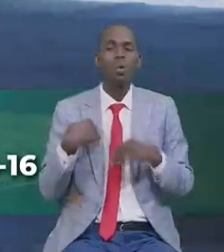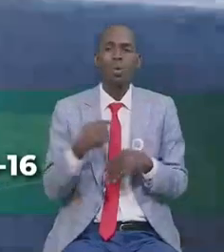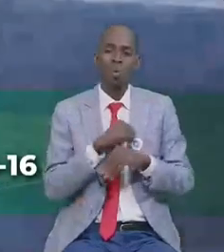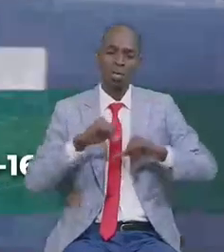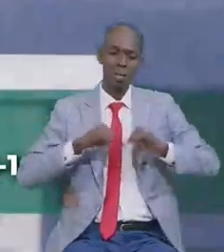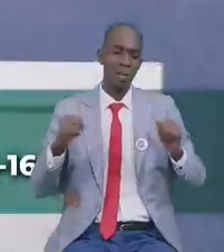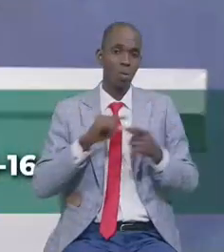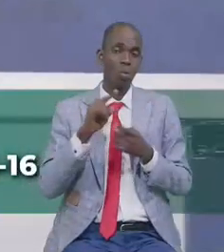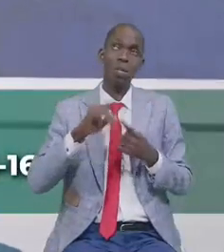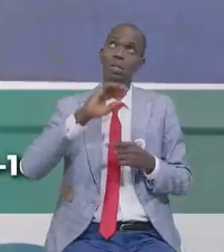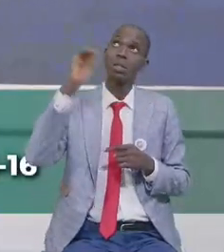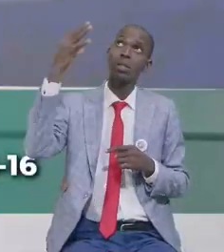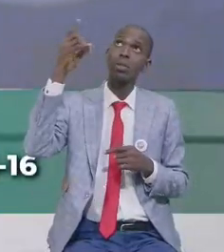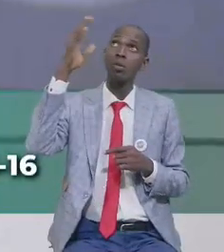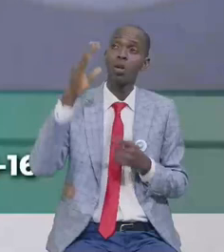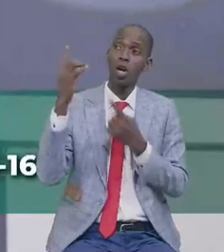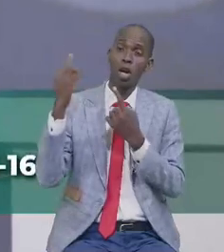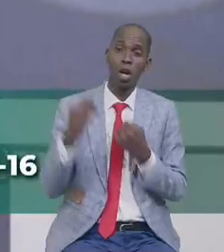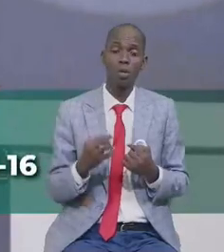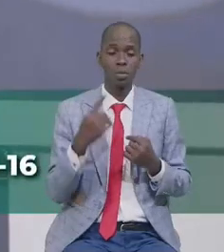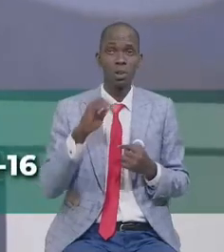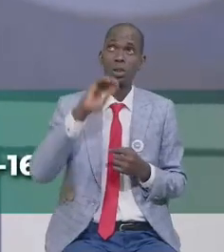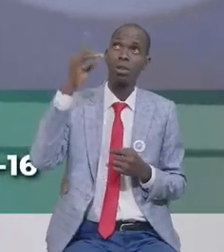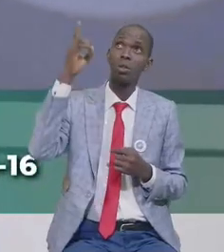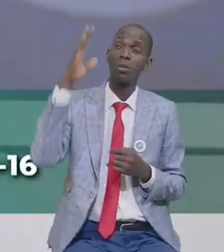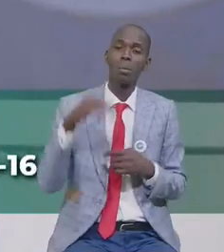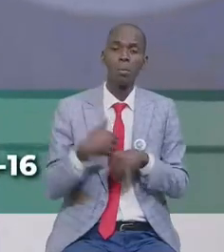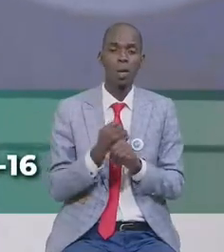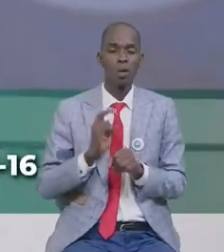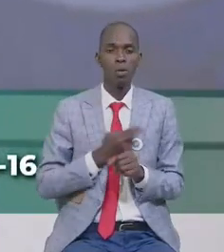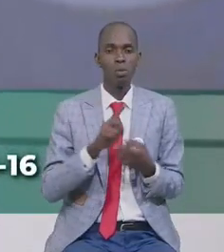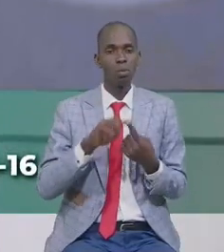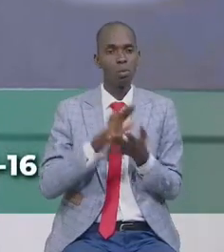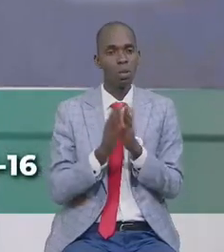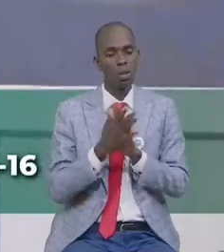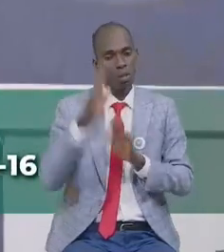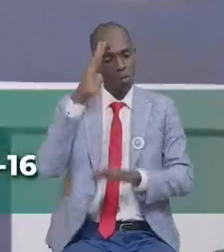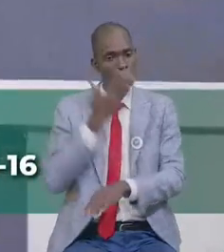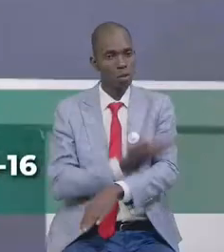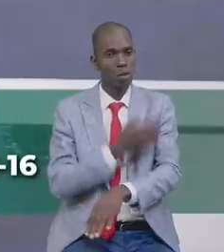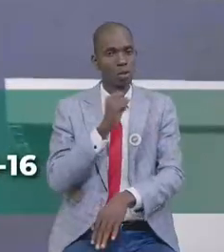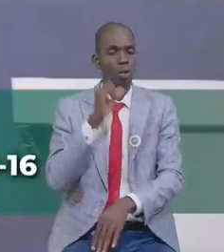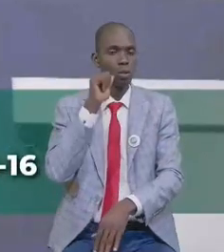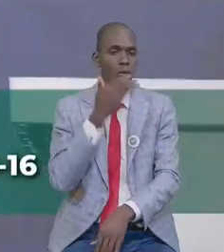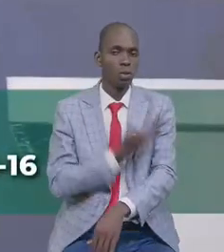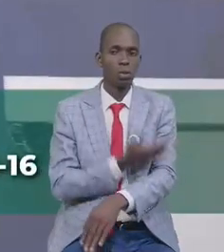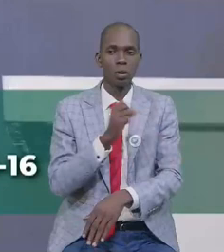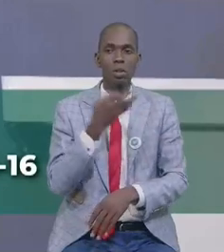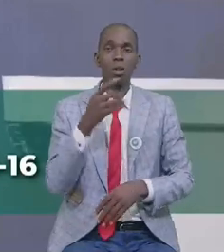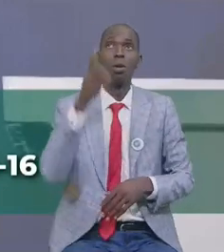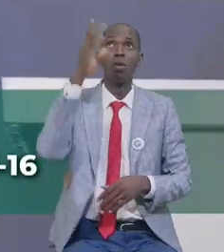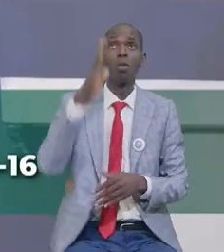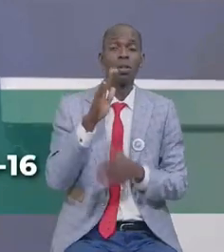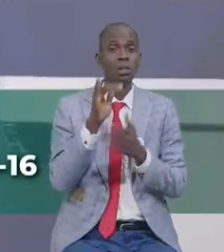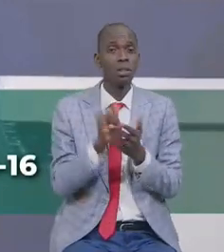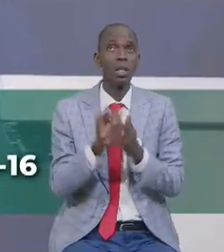vient, la grâce de Dieu qui fait de nous des fils de Dieu, des filles de Dieu, cette grâce-là nous